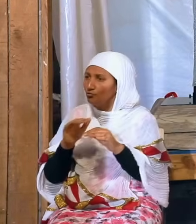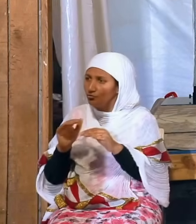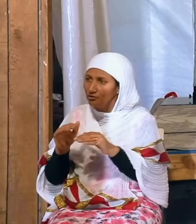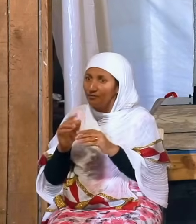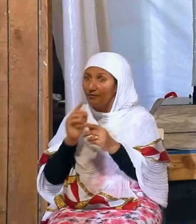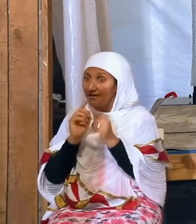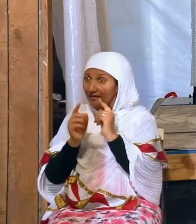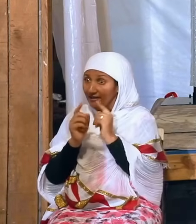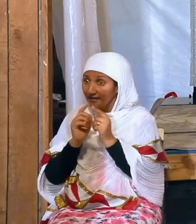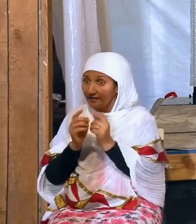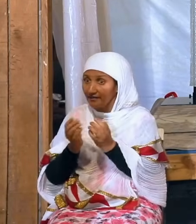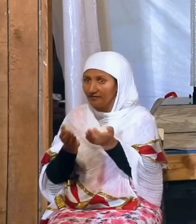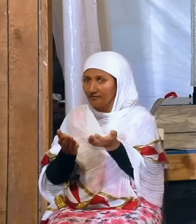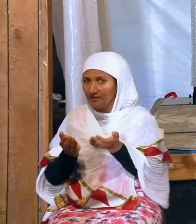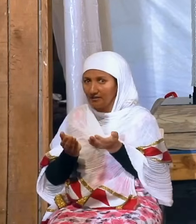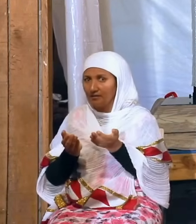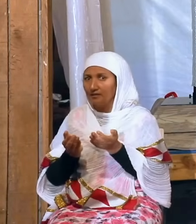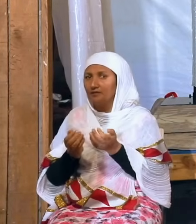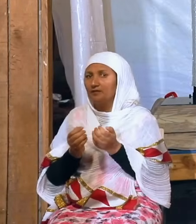ነው።